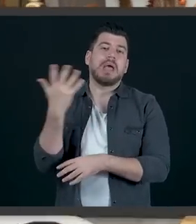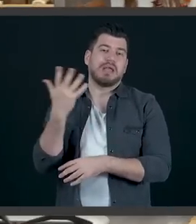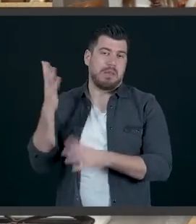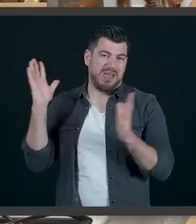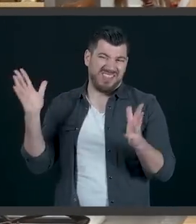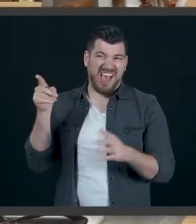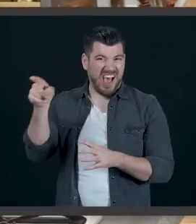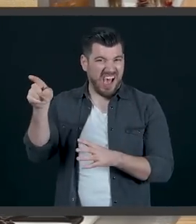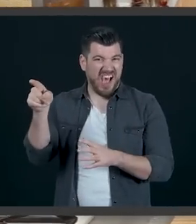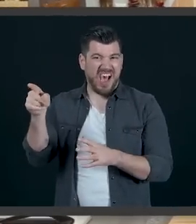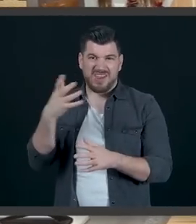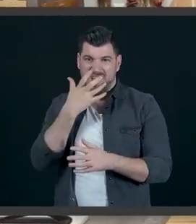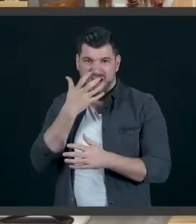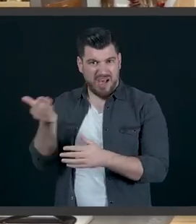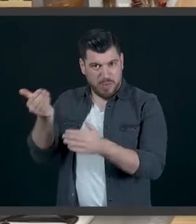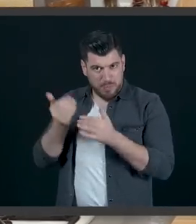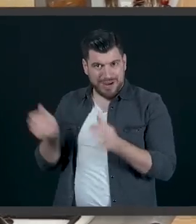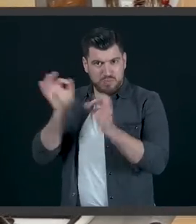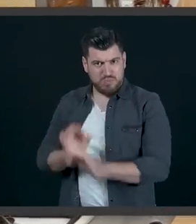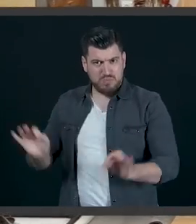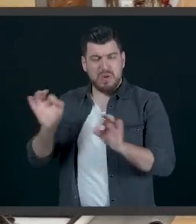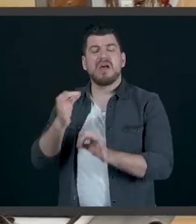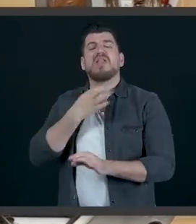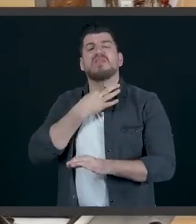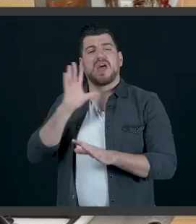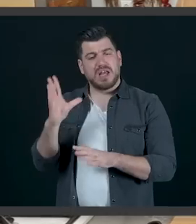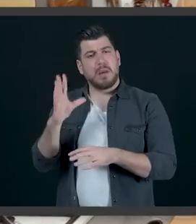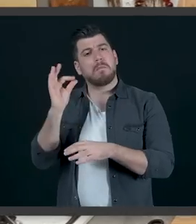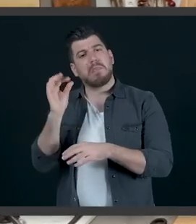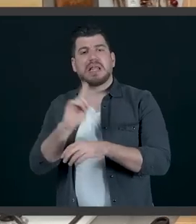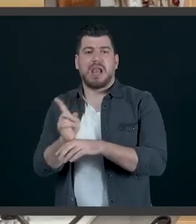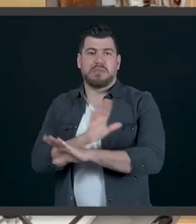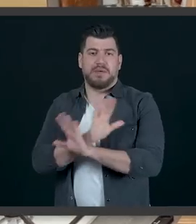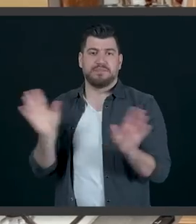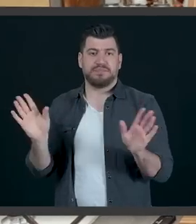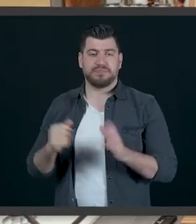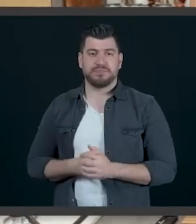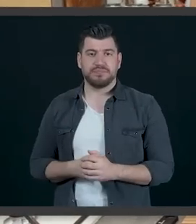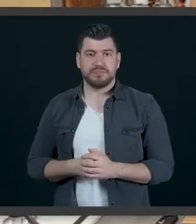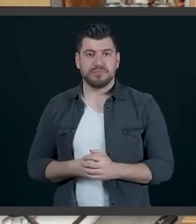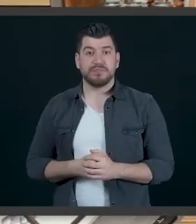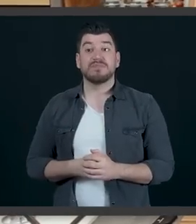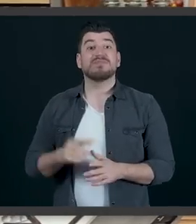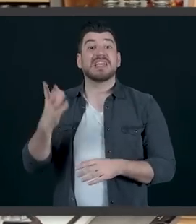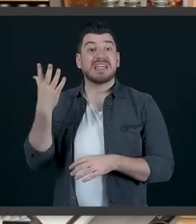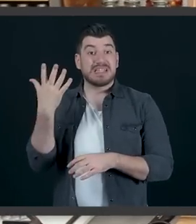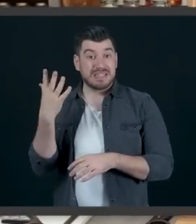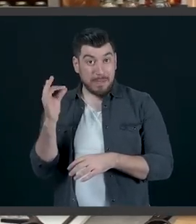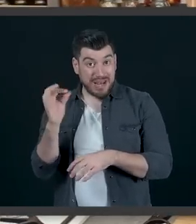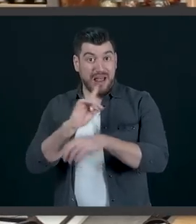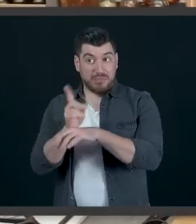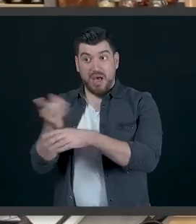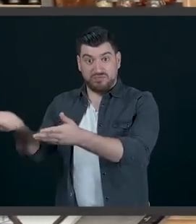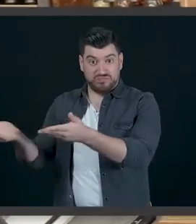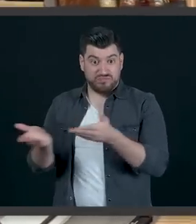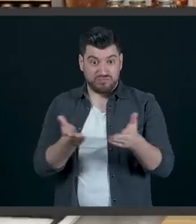που δεν θα πάρει. Άμα είναι ζεστός ο φούρνος σας, άμα δεν είναι ζεστός, μπορεί να πάρει άλλα 5 λεπτά. Οπότε σε 50 λεπτά θα τη βγάλουμε έξω και την